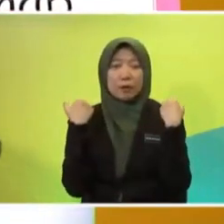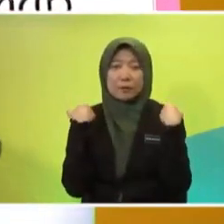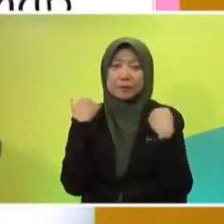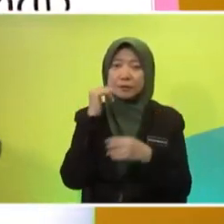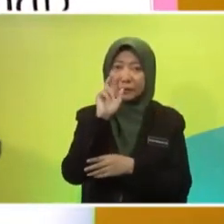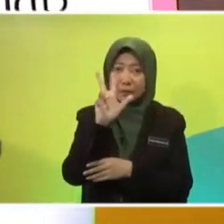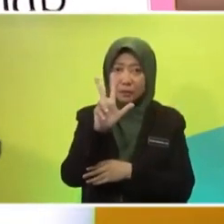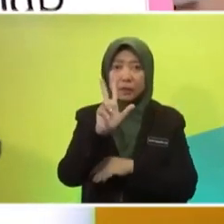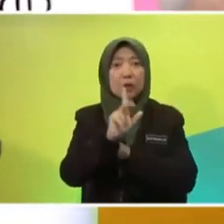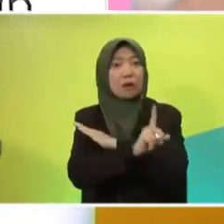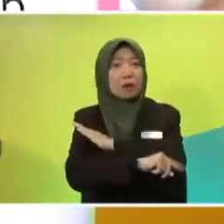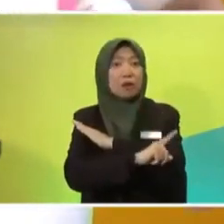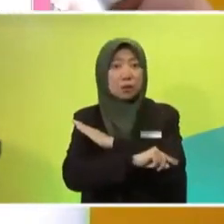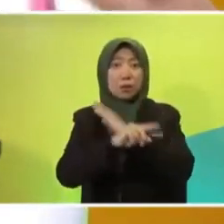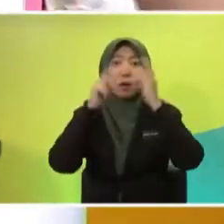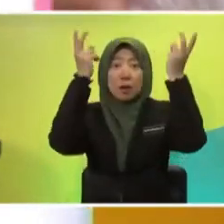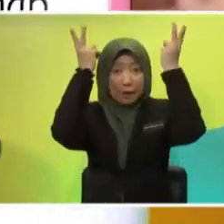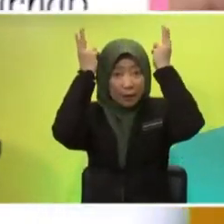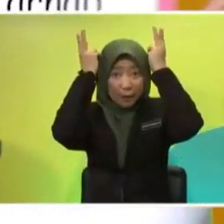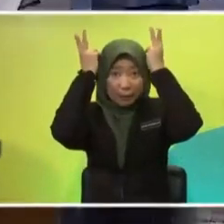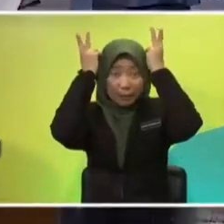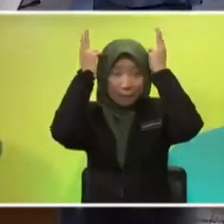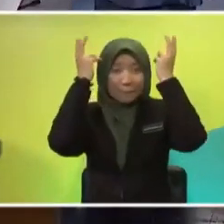ekor arnab.